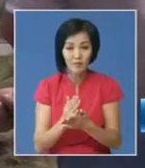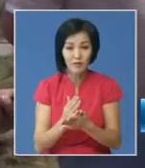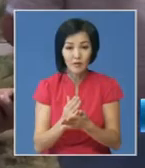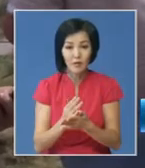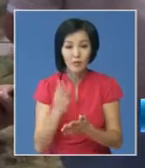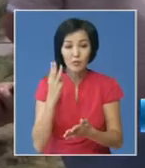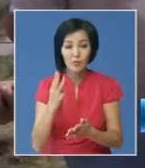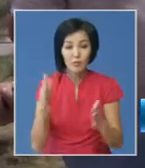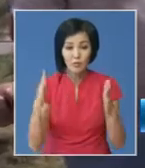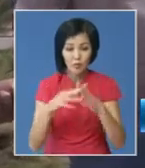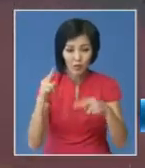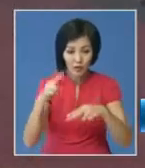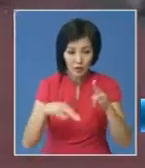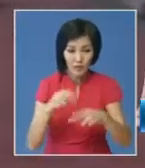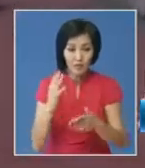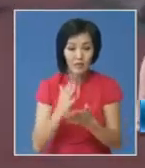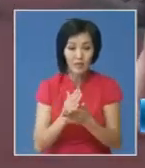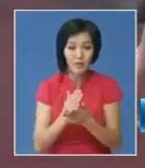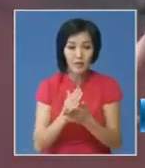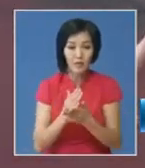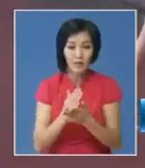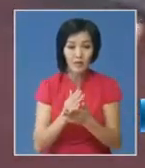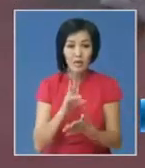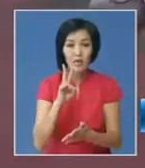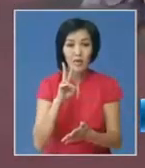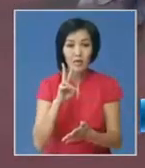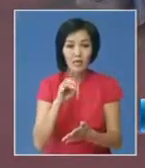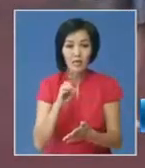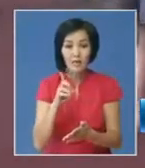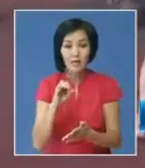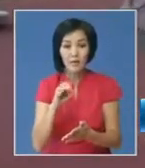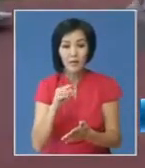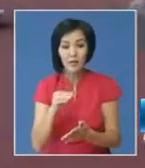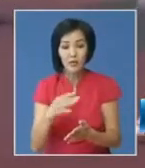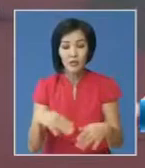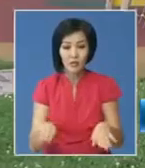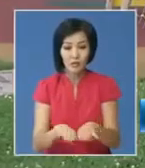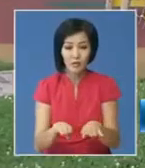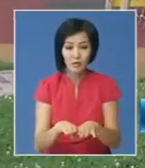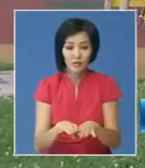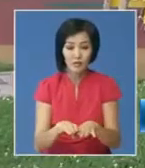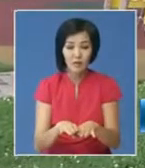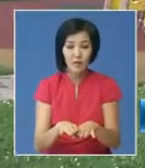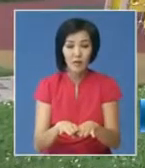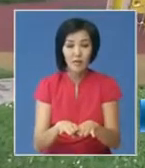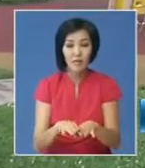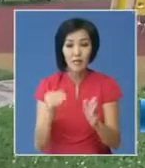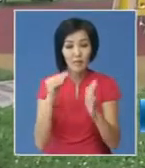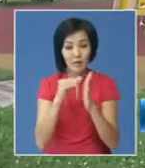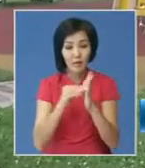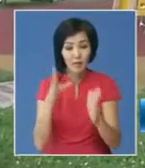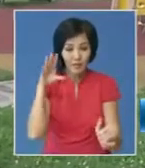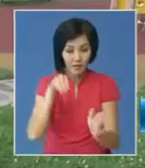үй соғылып жатыр. Сол жақта набережный талас. Мы же в программе его заложили, у нас же есть. Вот